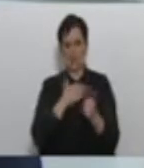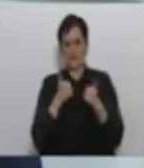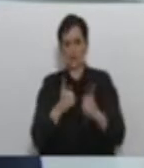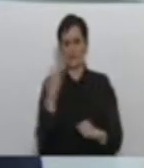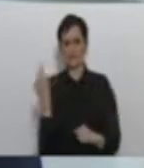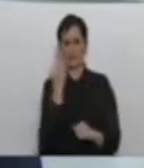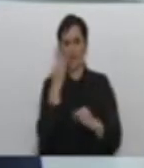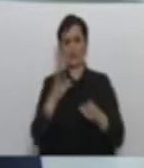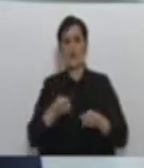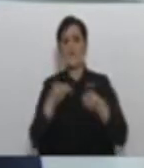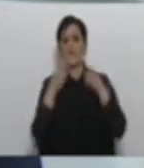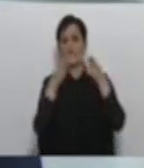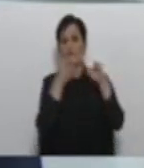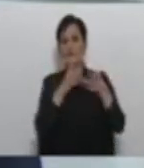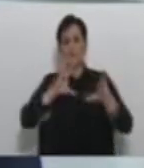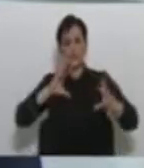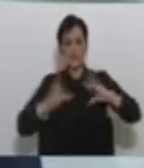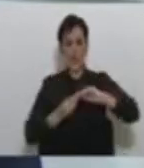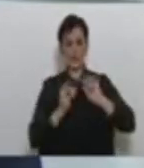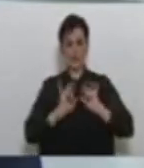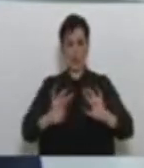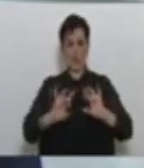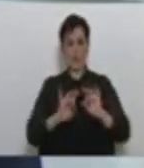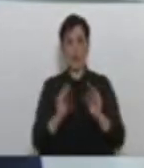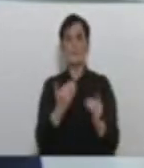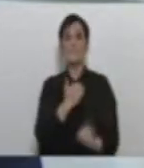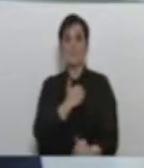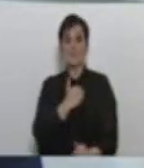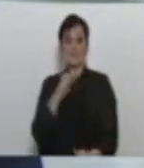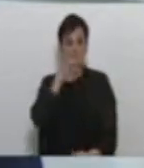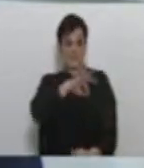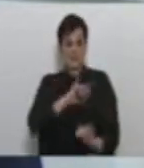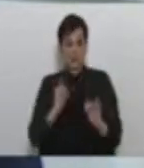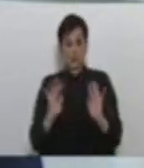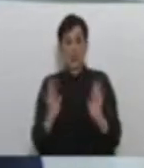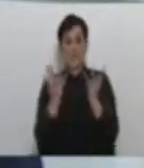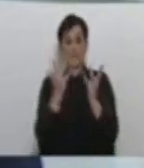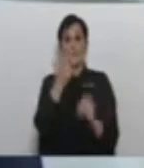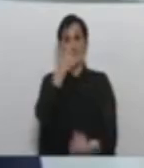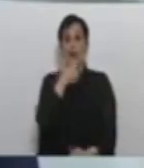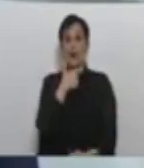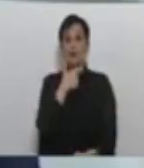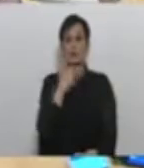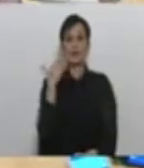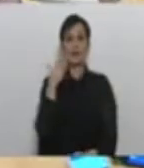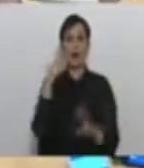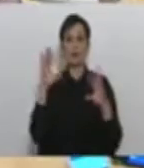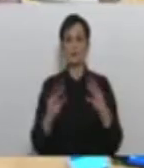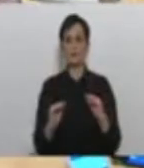საინტერესო ვიზიტის შეჯამება და აქვე მინდა ვისარგებლო შემთხვევით და ბატონ